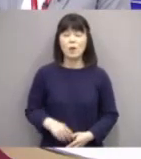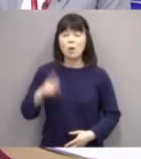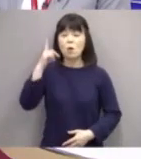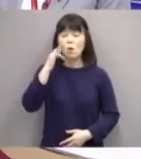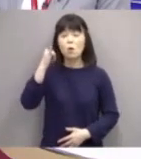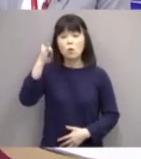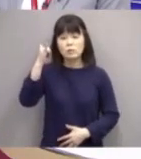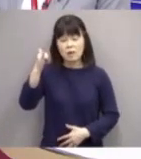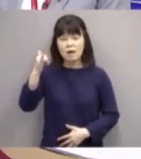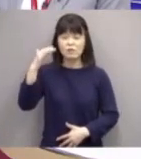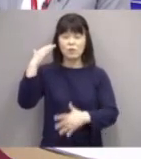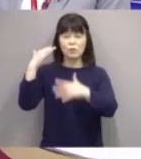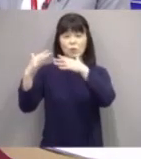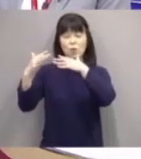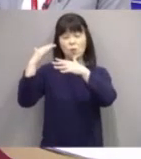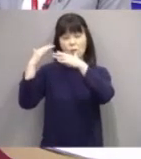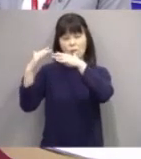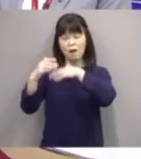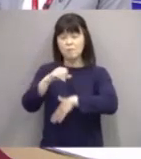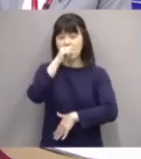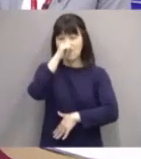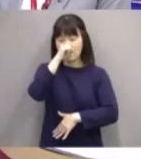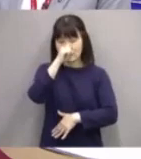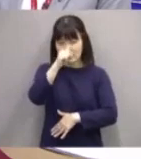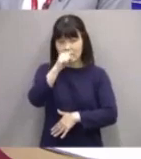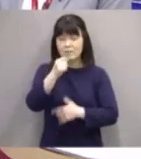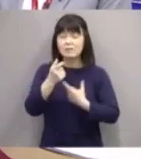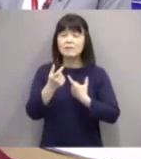護者の方からも大変好評のようですね。